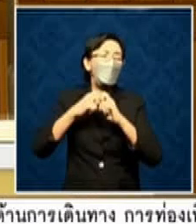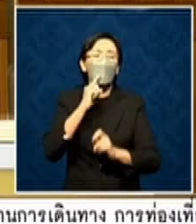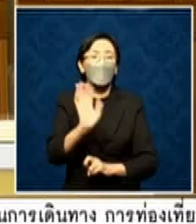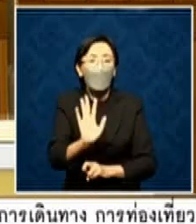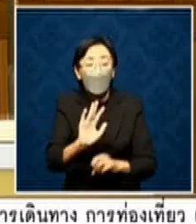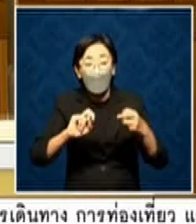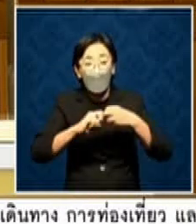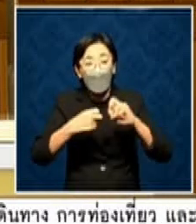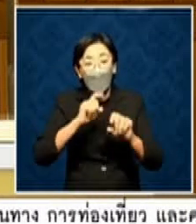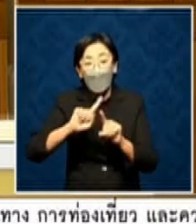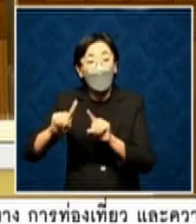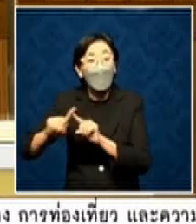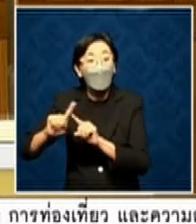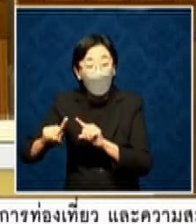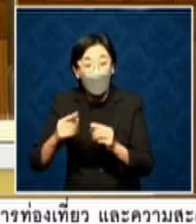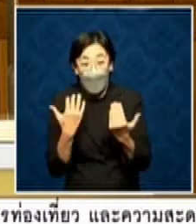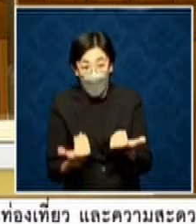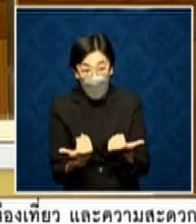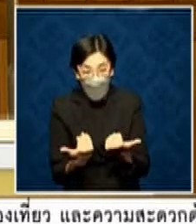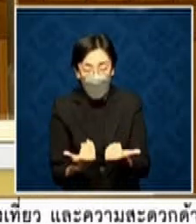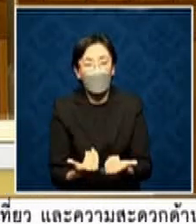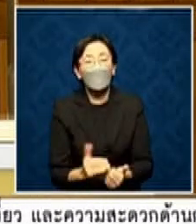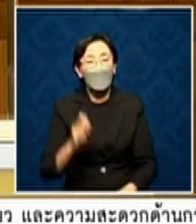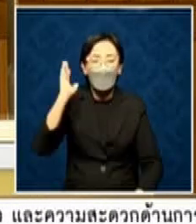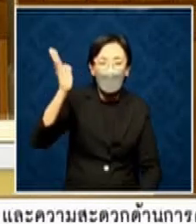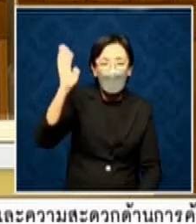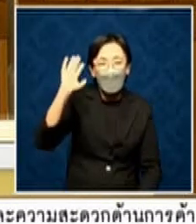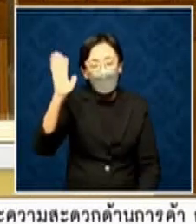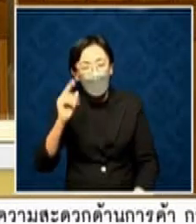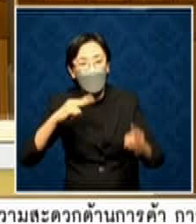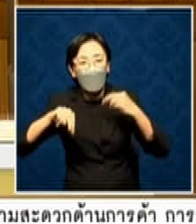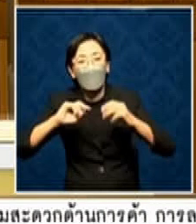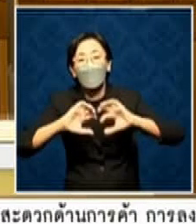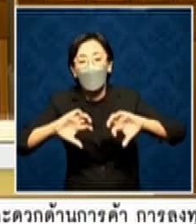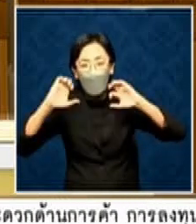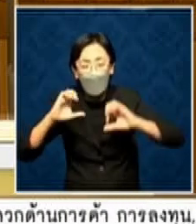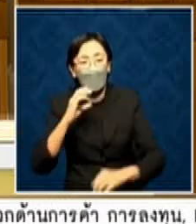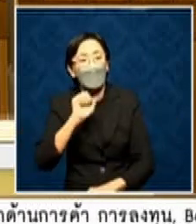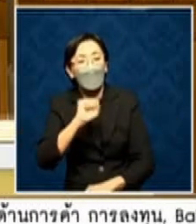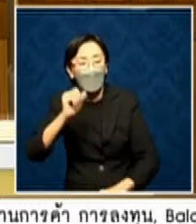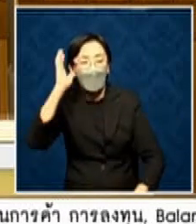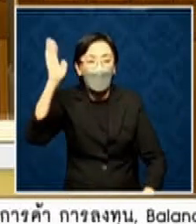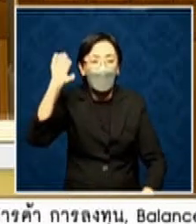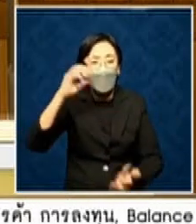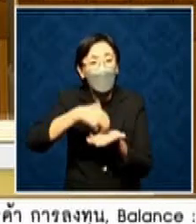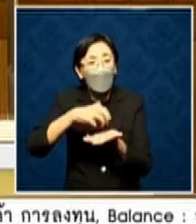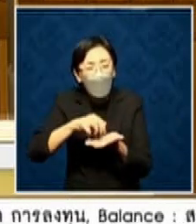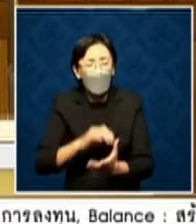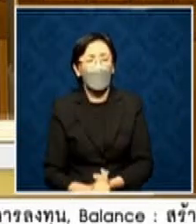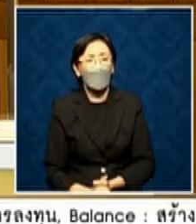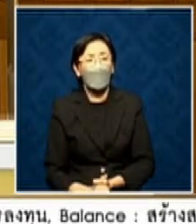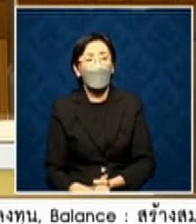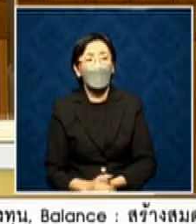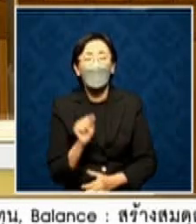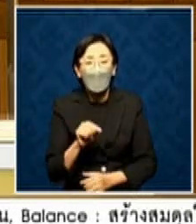เติ่งอยู ่ กับเรื่องของการให้สัมปทานใหม่ ใช่ฝ่ายค้านมีสิทธิ์ถาม มีสิทธิ์ถามไหม ใช่ ปรากฏว่าก็แปลกมากคือแท